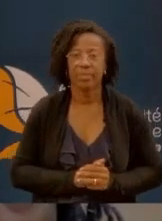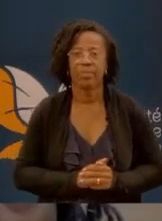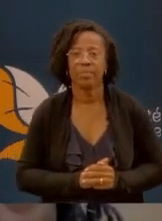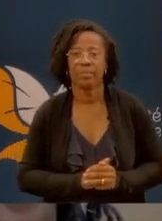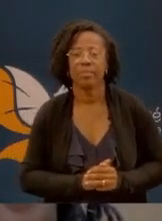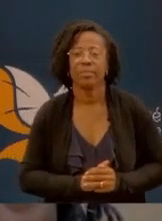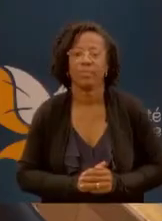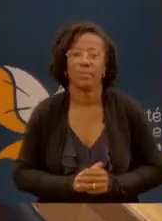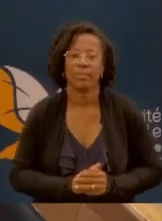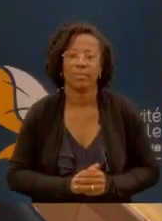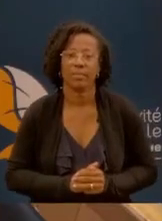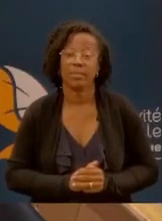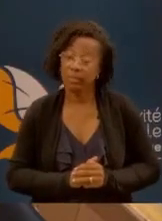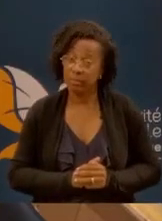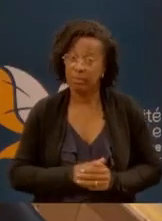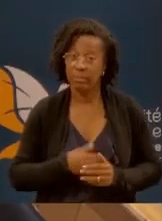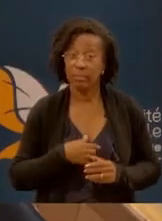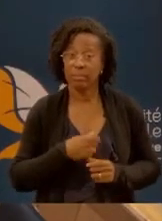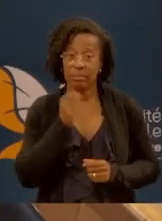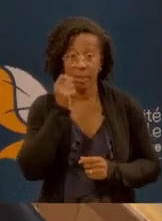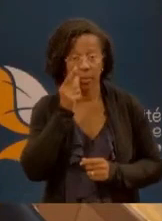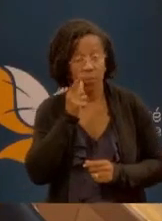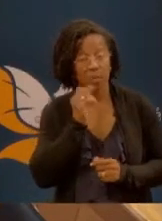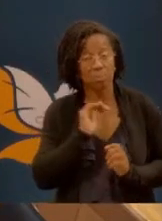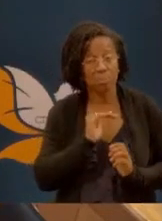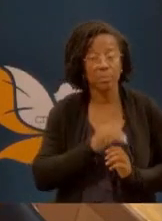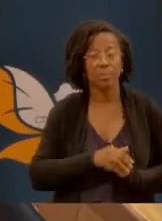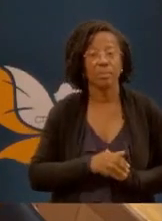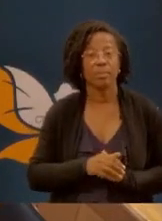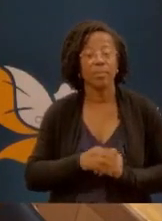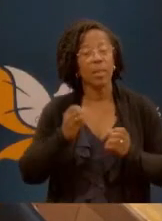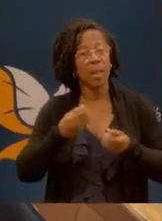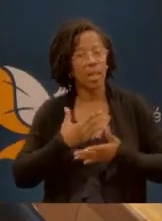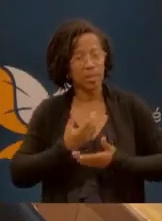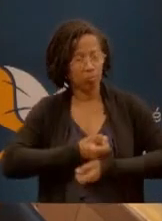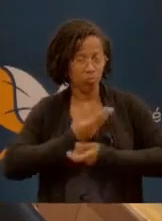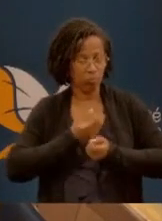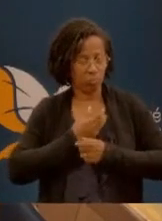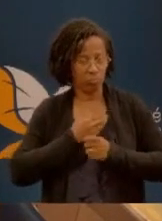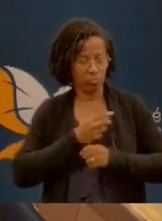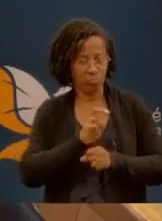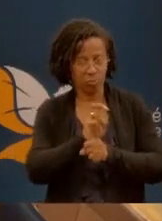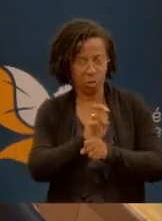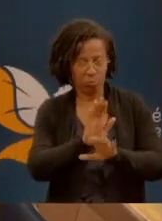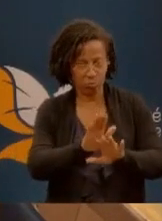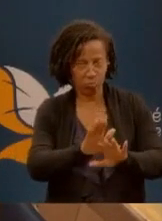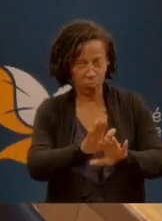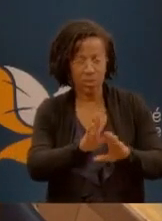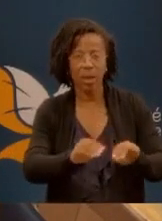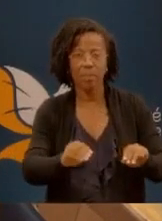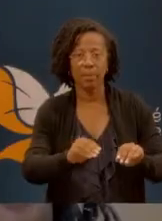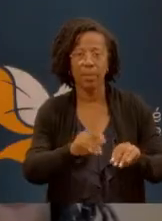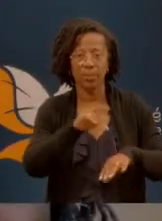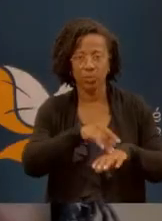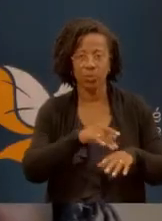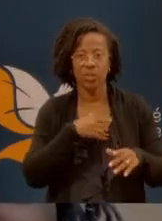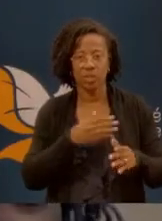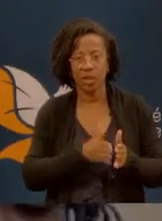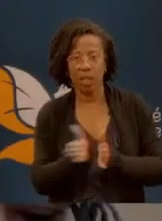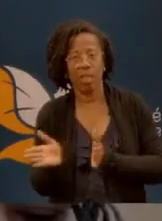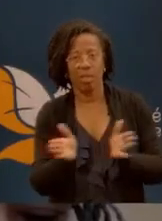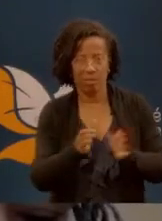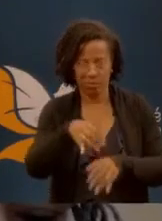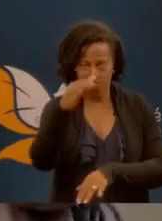Notre vous, je suis étonné. Laissez-moi parler, s'il vous plaît. Gardez votre sang-froid. Vous avez déjà fait trop de dérapages. Oui.